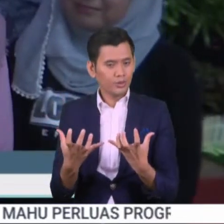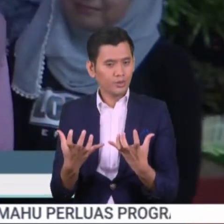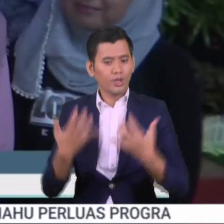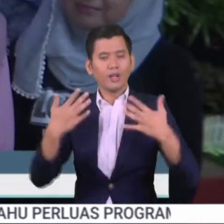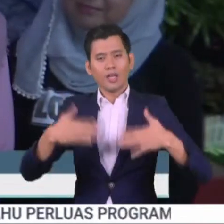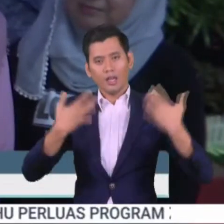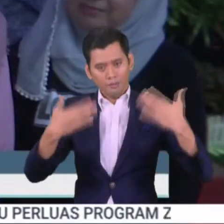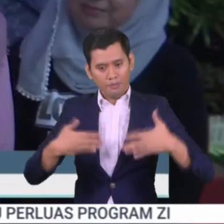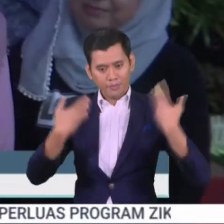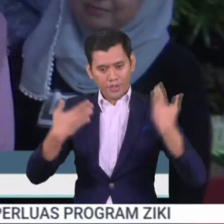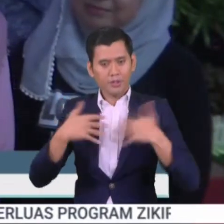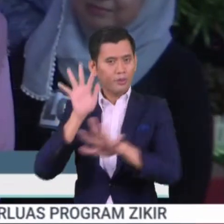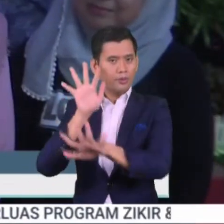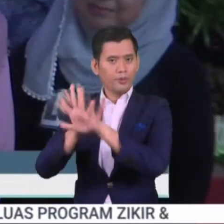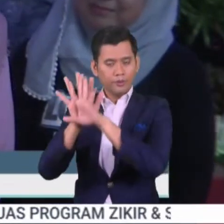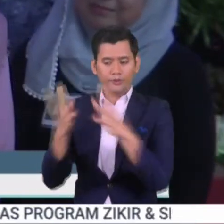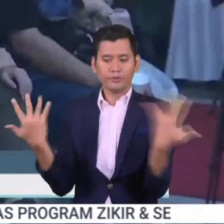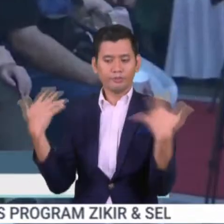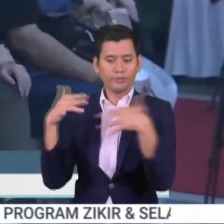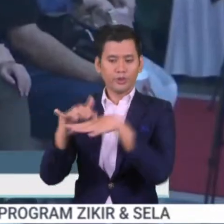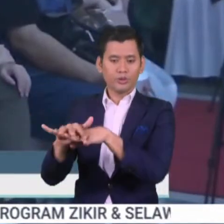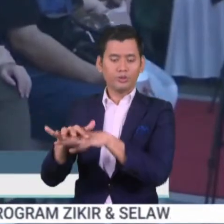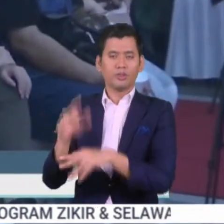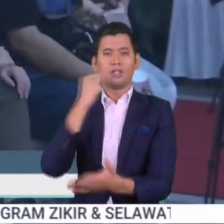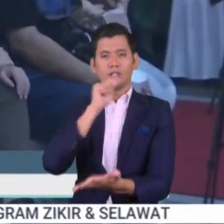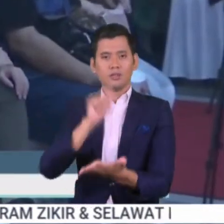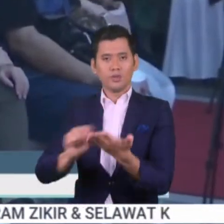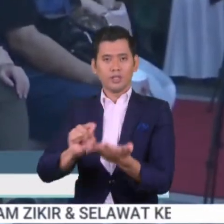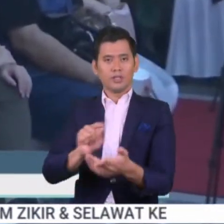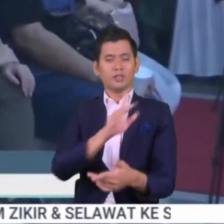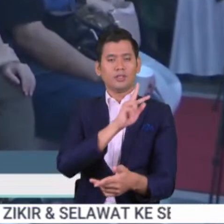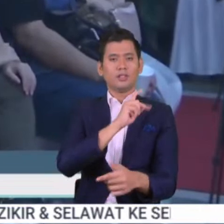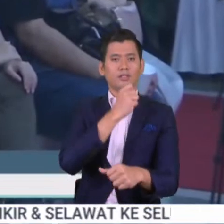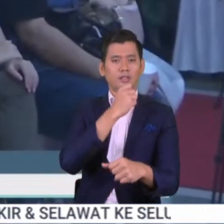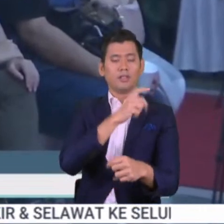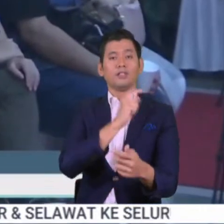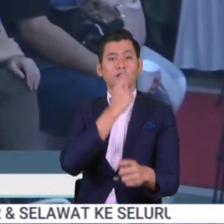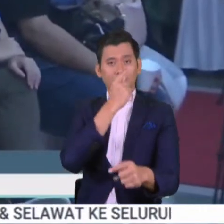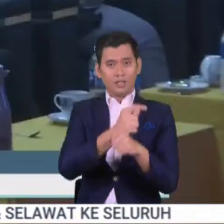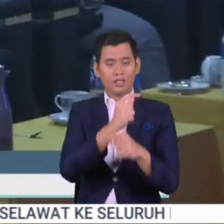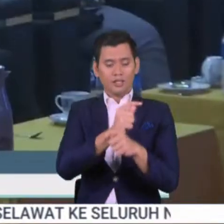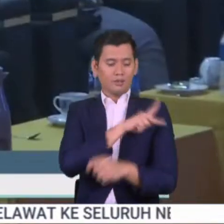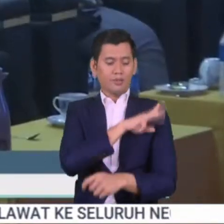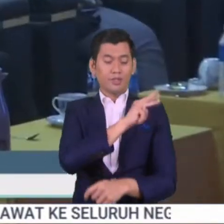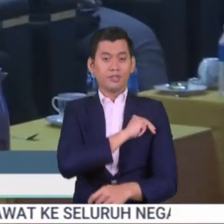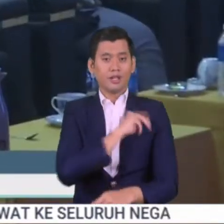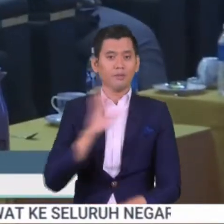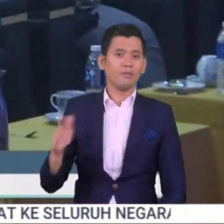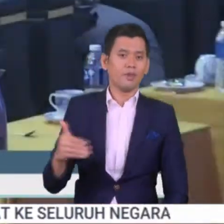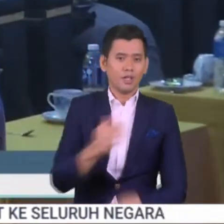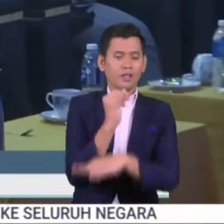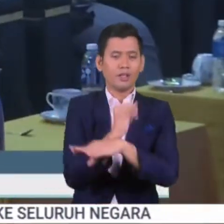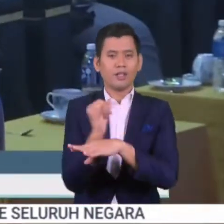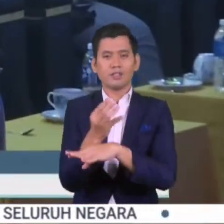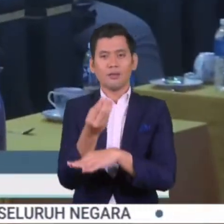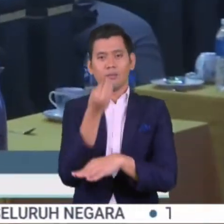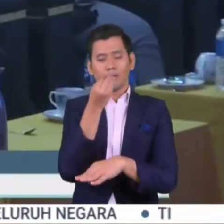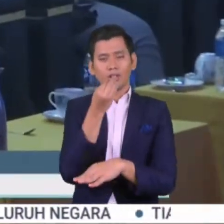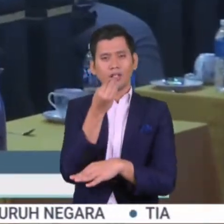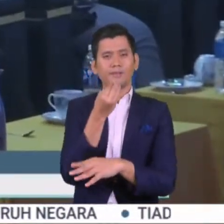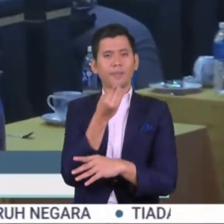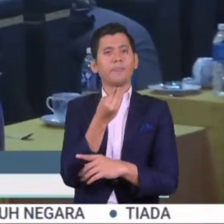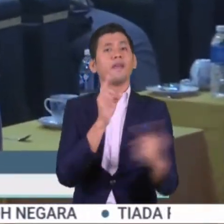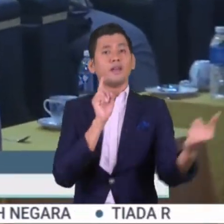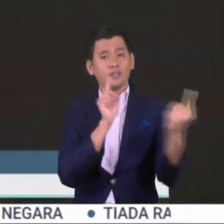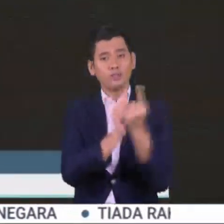dan ramai pengunjung yang datang. Setiausaha Tetap Kementerian Pertanian, Perikanan dan Industri Makanan Robert Steady